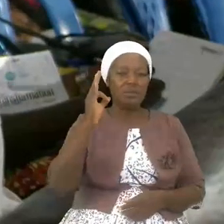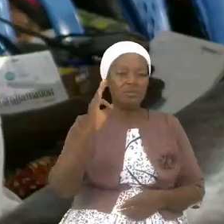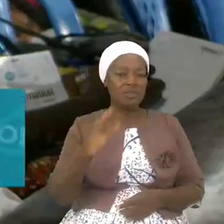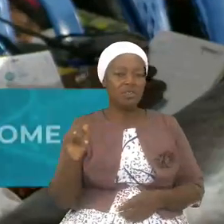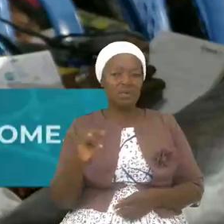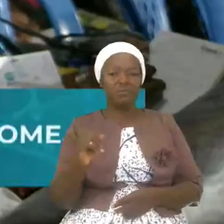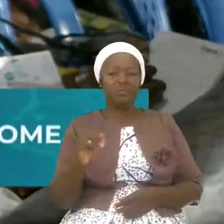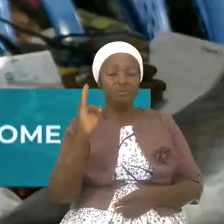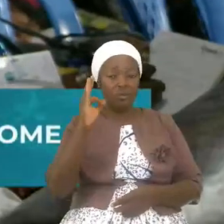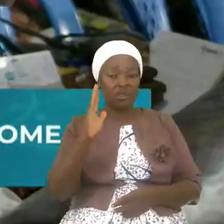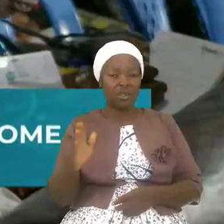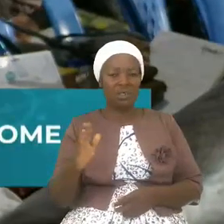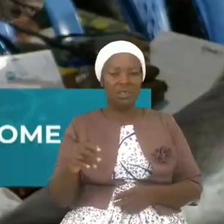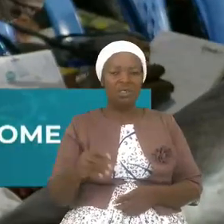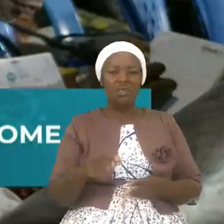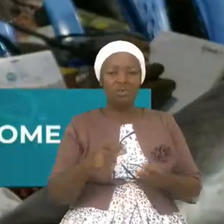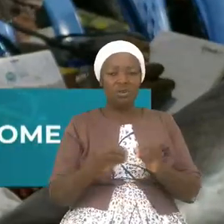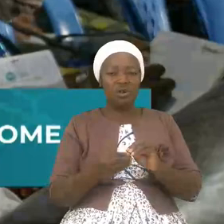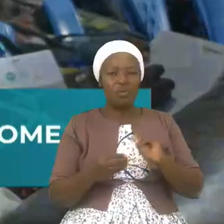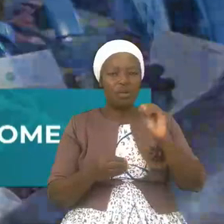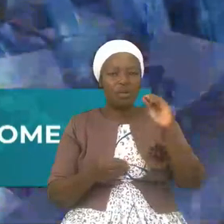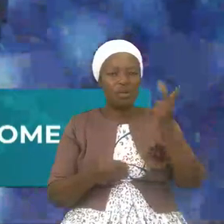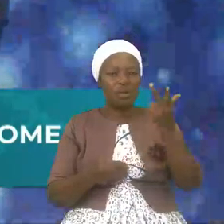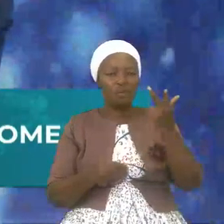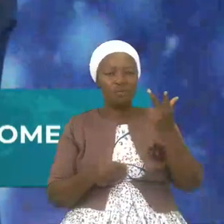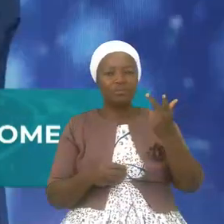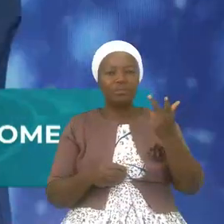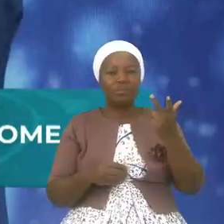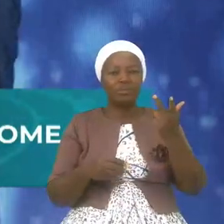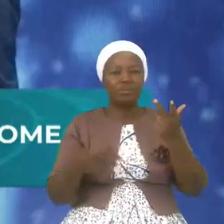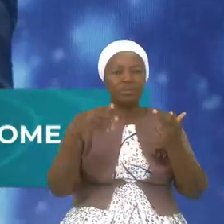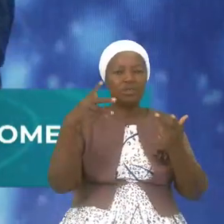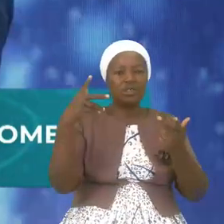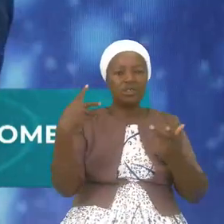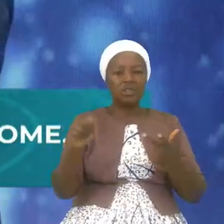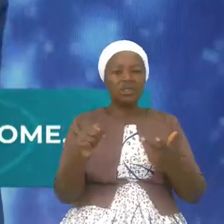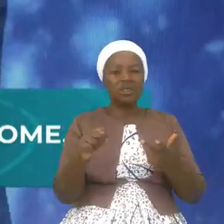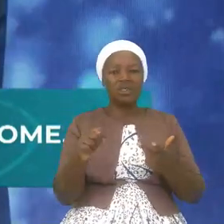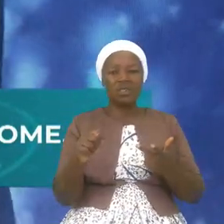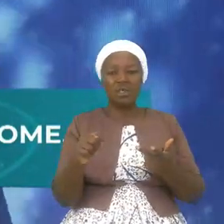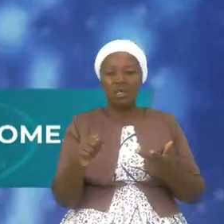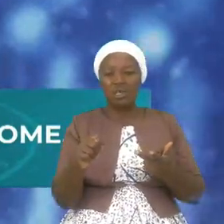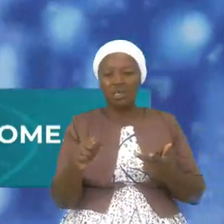Troisième point, l'accomplissement inévitable des prophéties